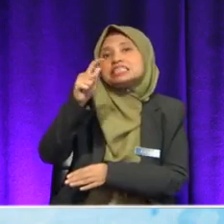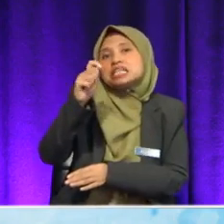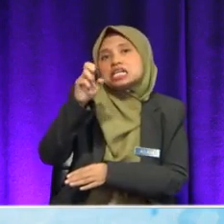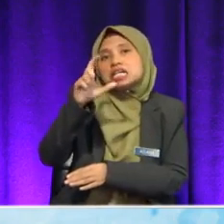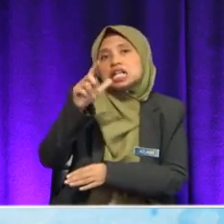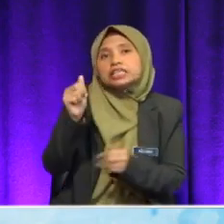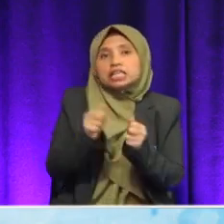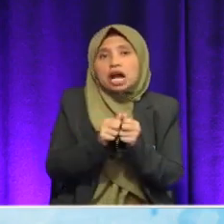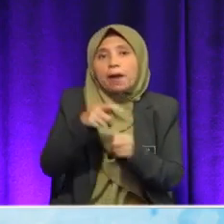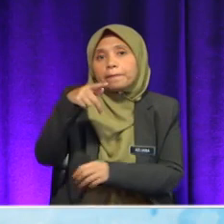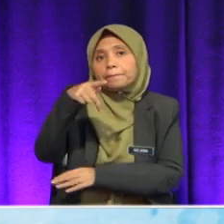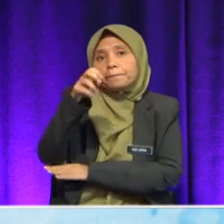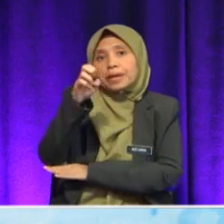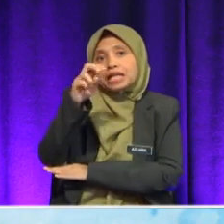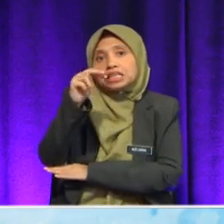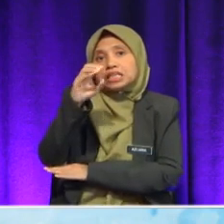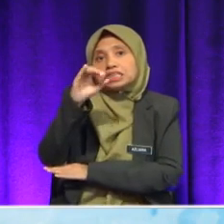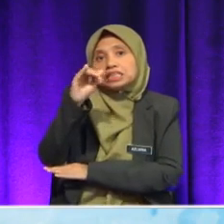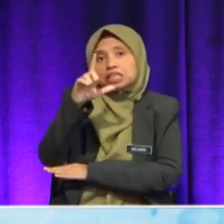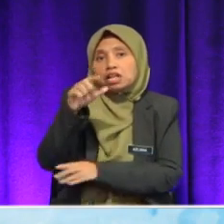meja yang berbeda